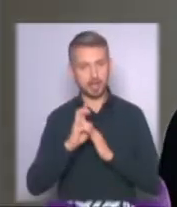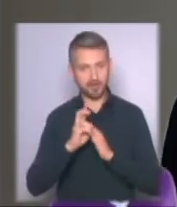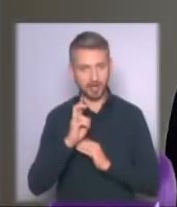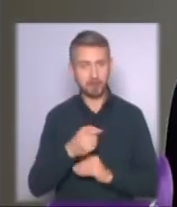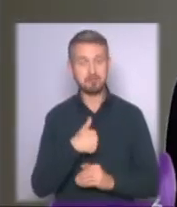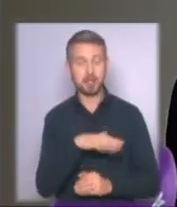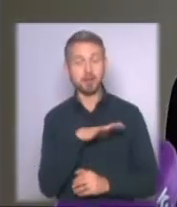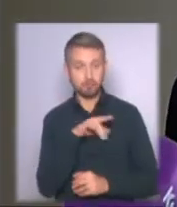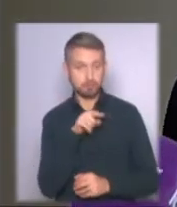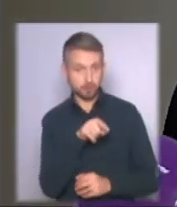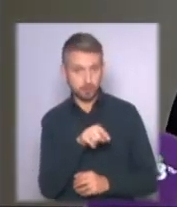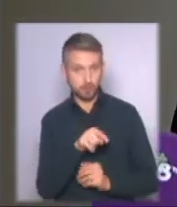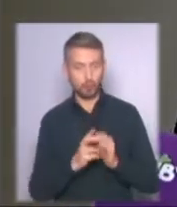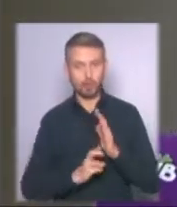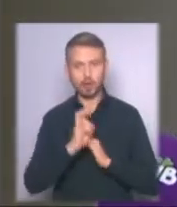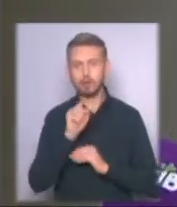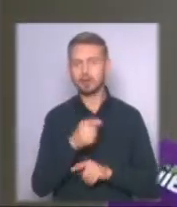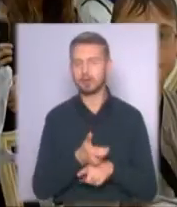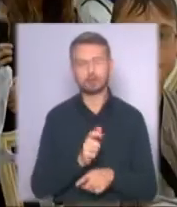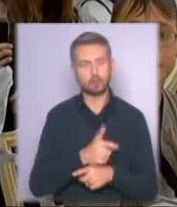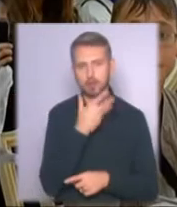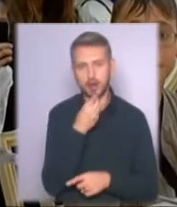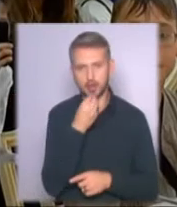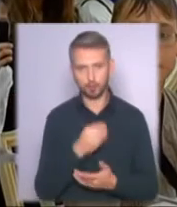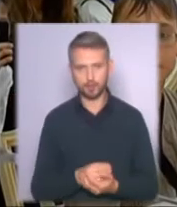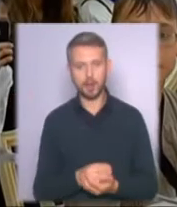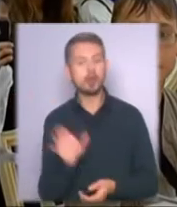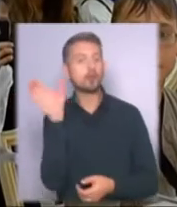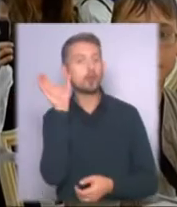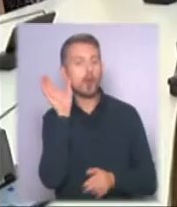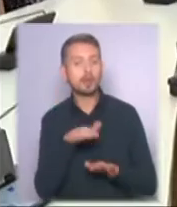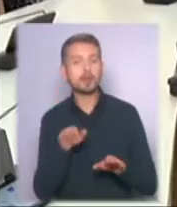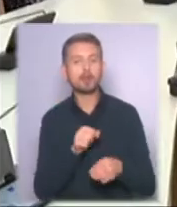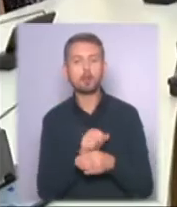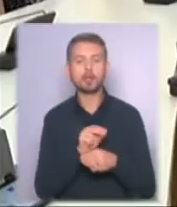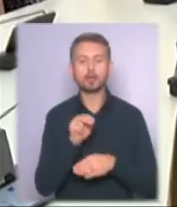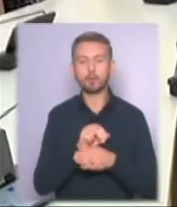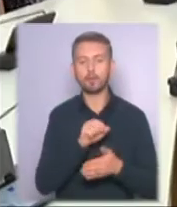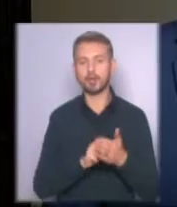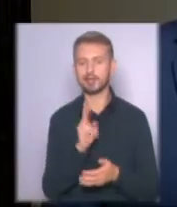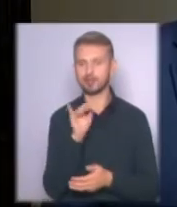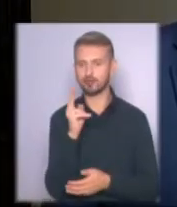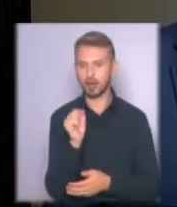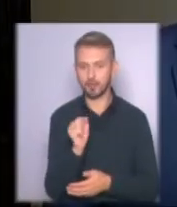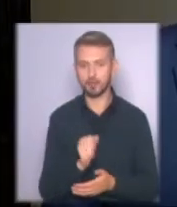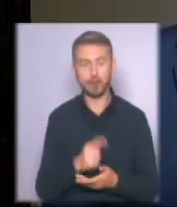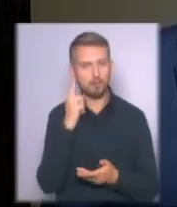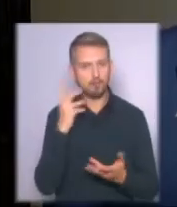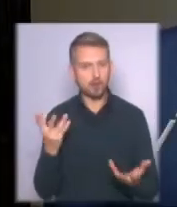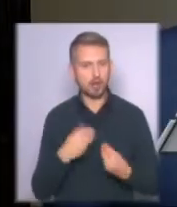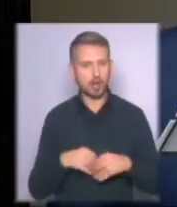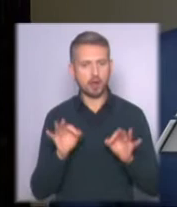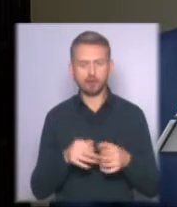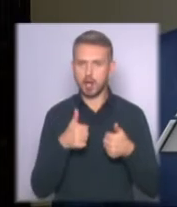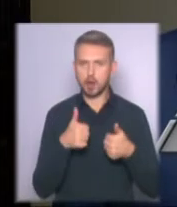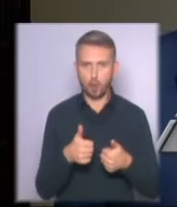були в цьому храмі і там дуже гарно. Дослухалися діти й до настанов від Віталія Кличка. Впечатлення, звісно,